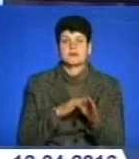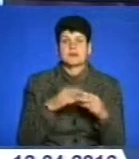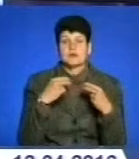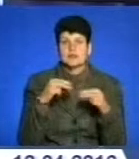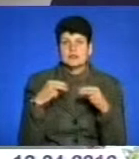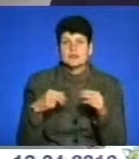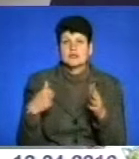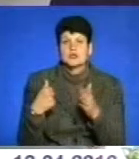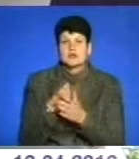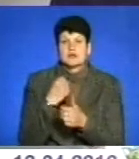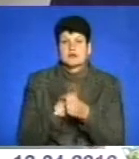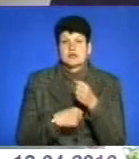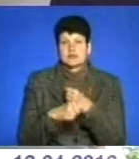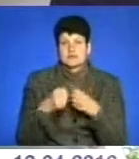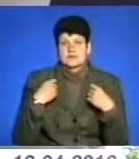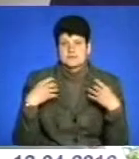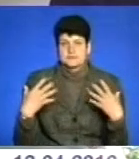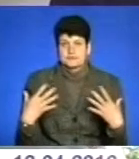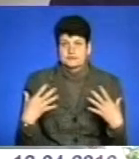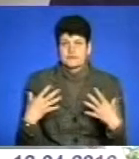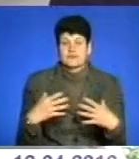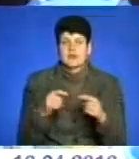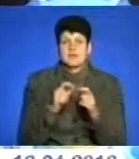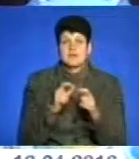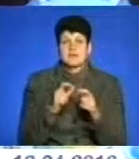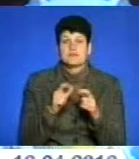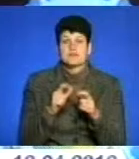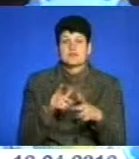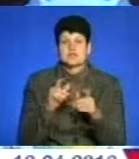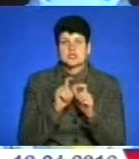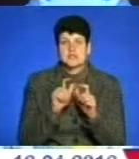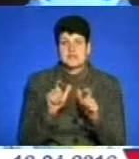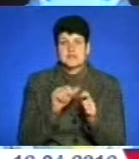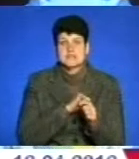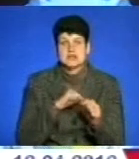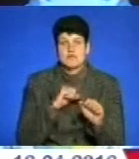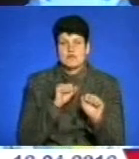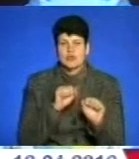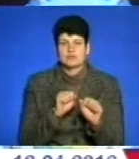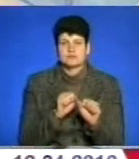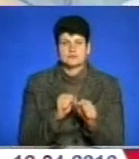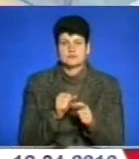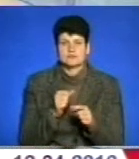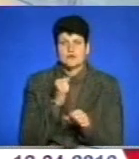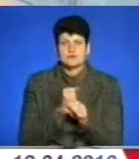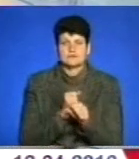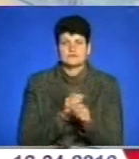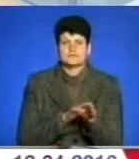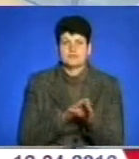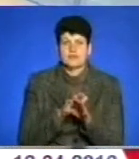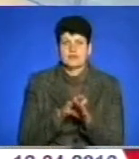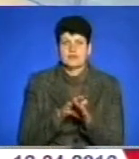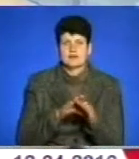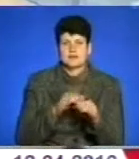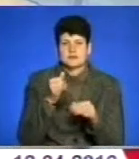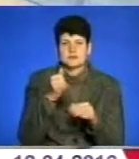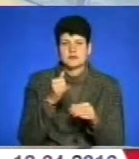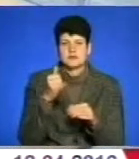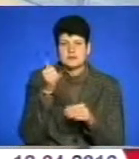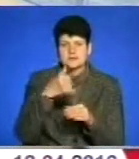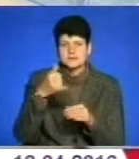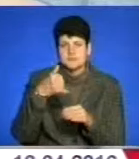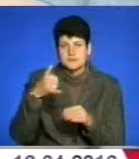свят. На штабі самооборони Майдану кипить робота. У кількох кімнатах волонтери старанно виводять великодні мотиви на